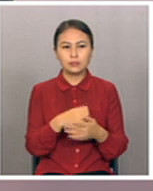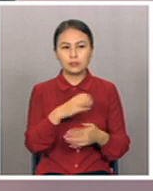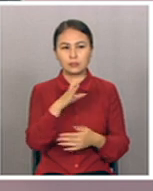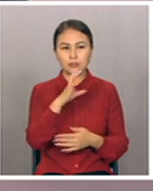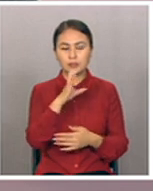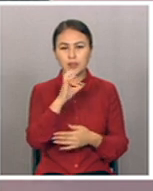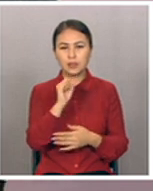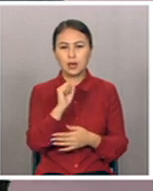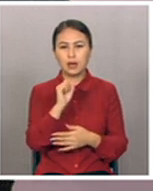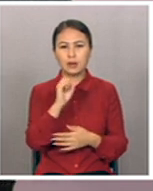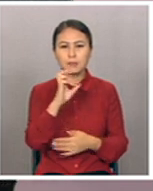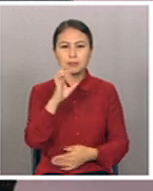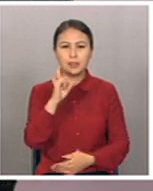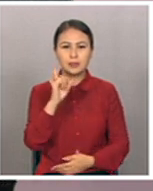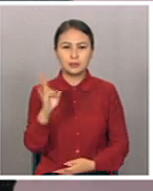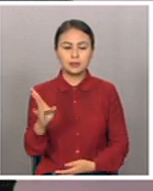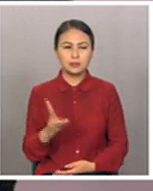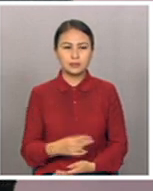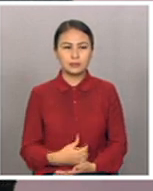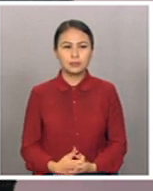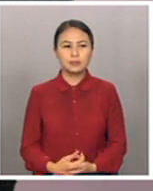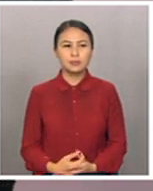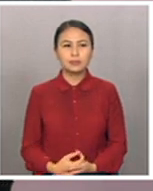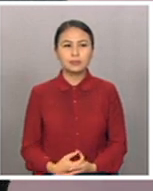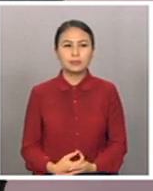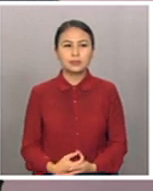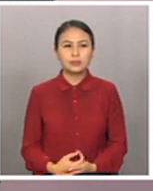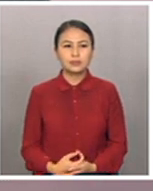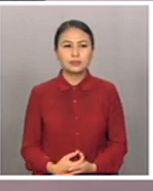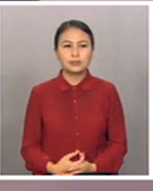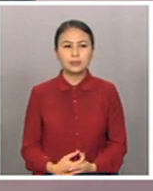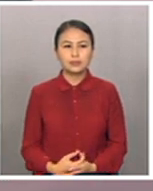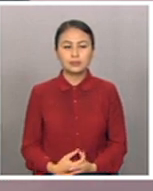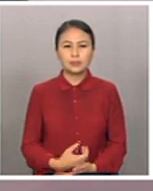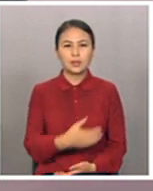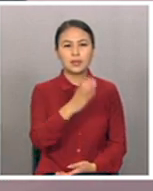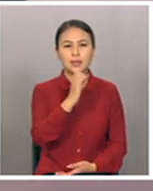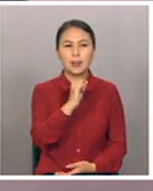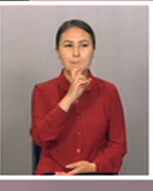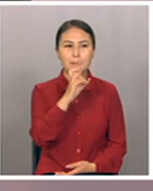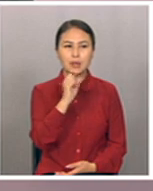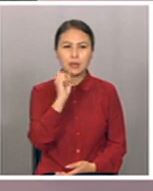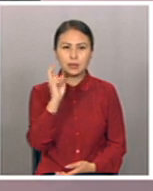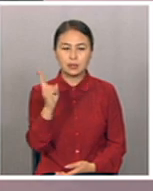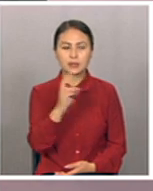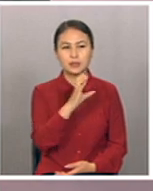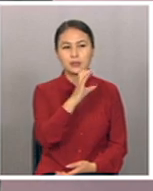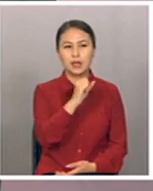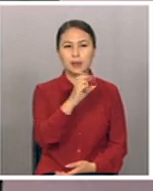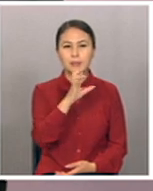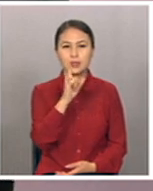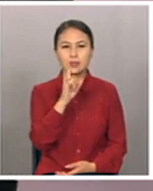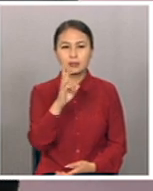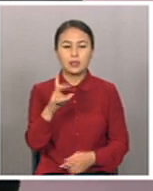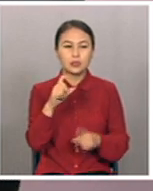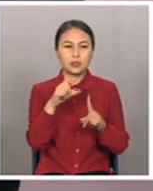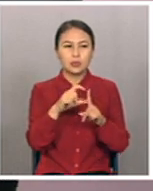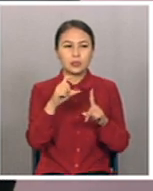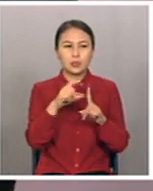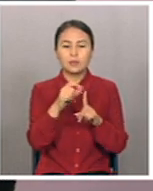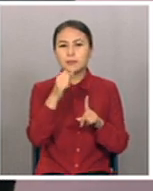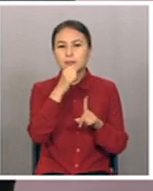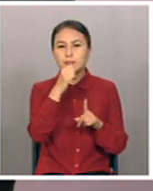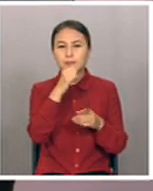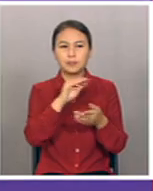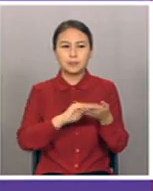Са-бын деген сөз шығады екен. Балалар, сабақ, сабын сөздеріне дыбыстық талдау